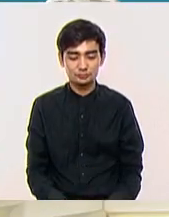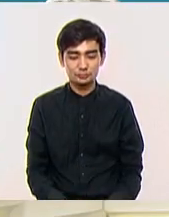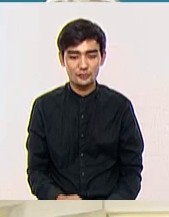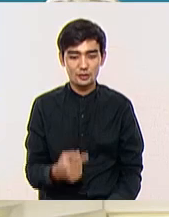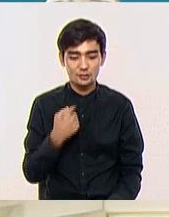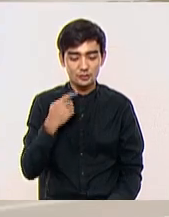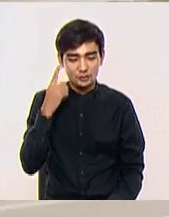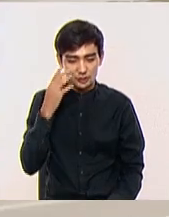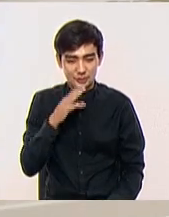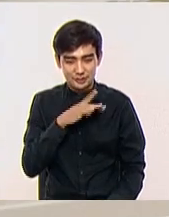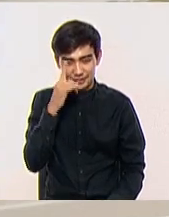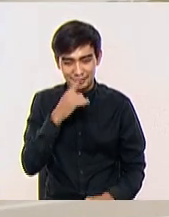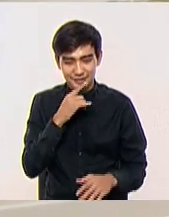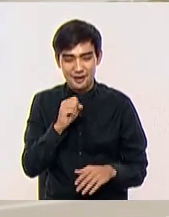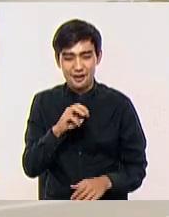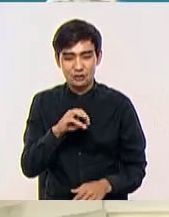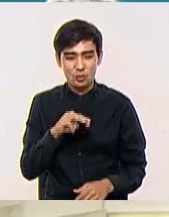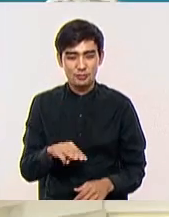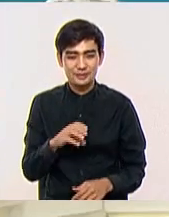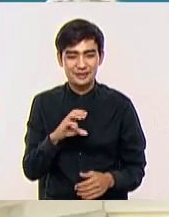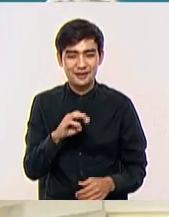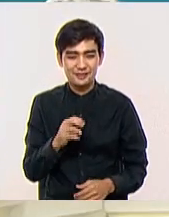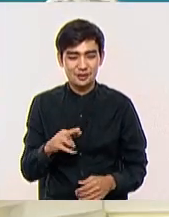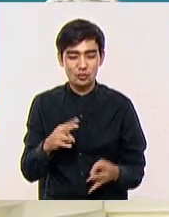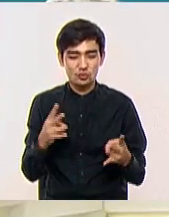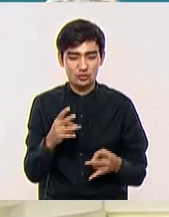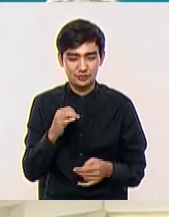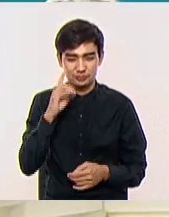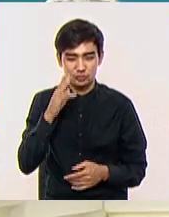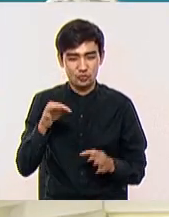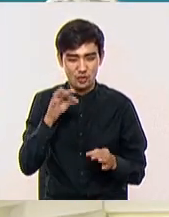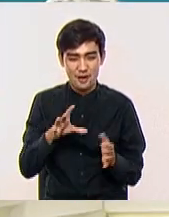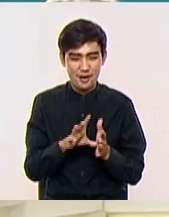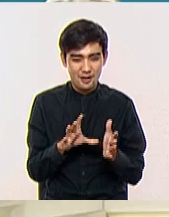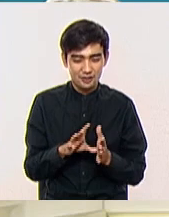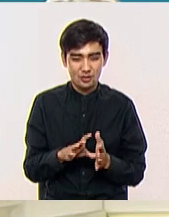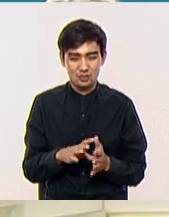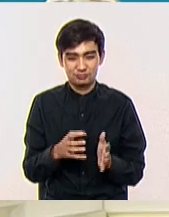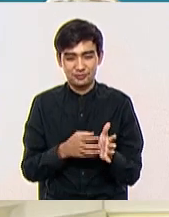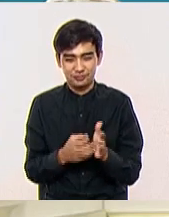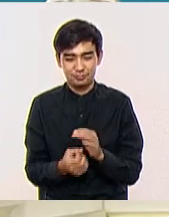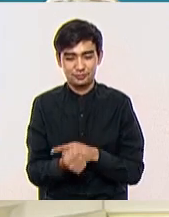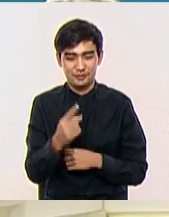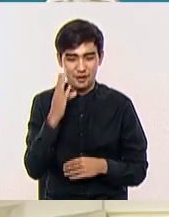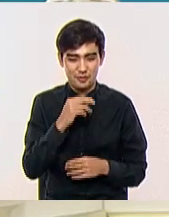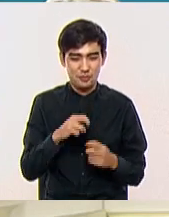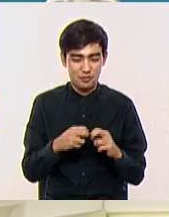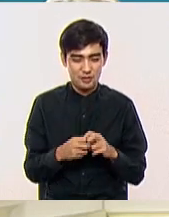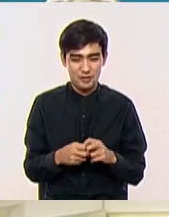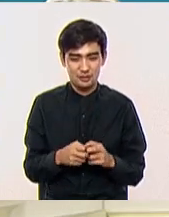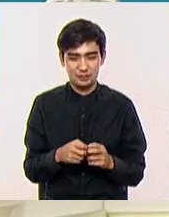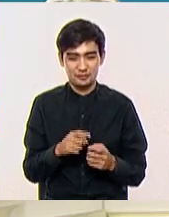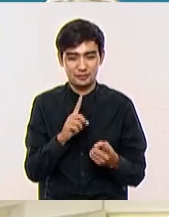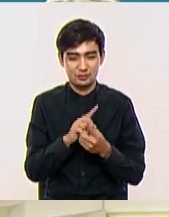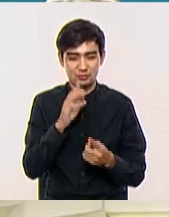Менің ойымша, Қазақстанға атом станциясы керек. Әлем елдері алдағы уақытта электр энергиясы тапшылығы мәселесімен бетпе-бет